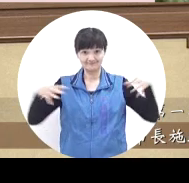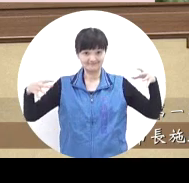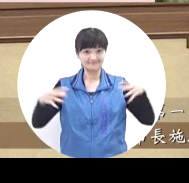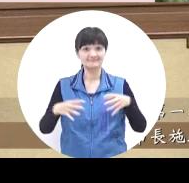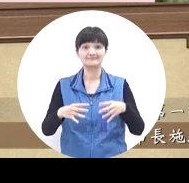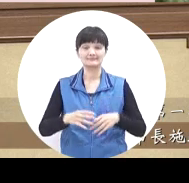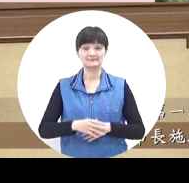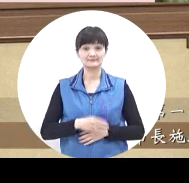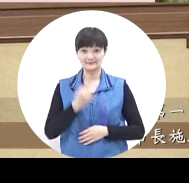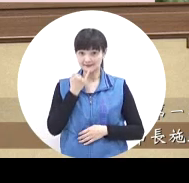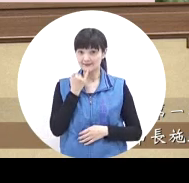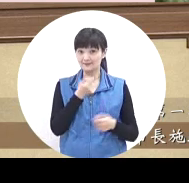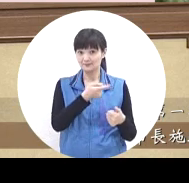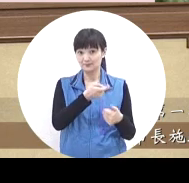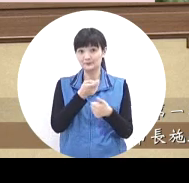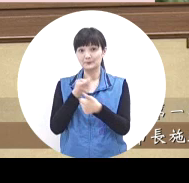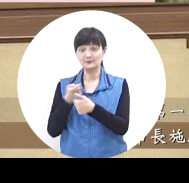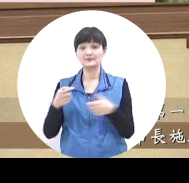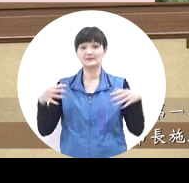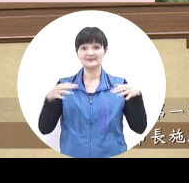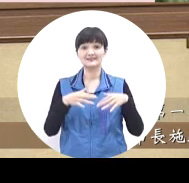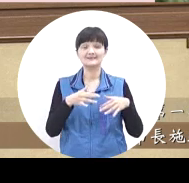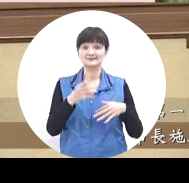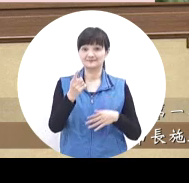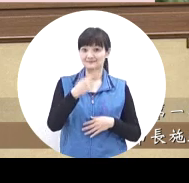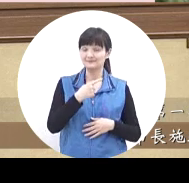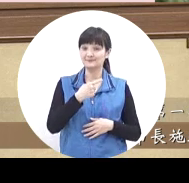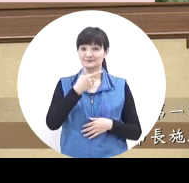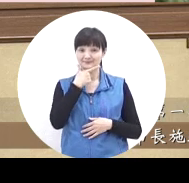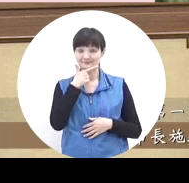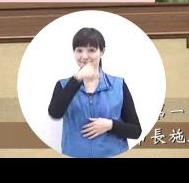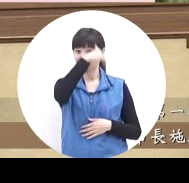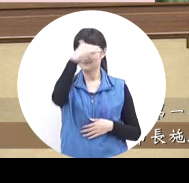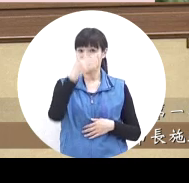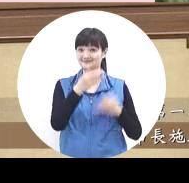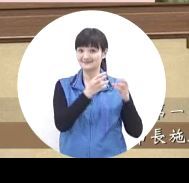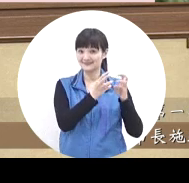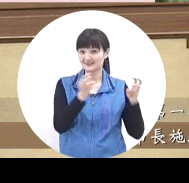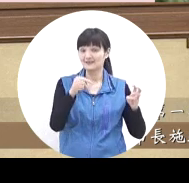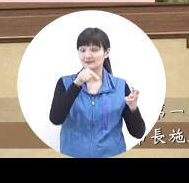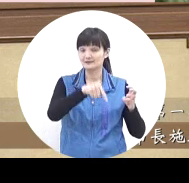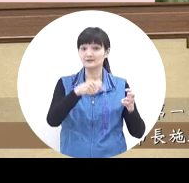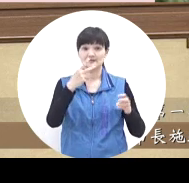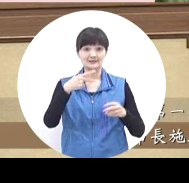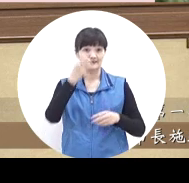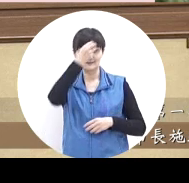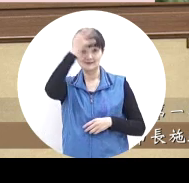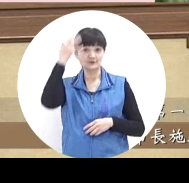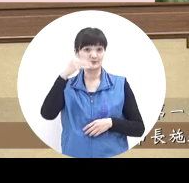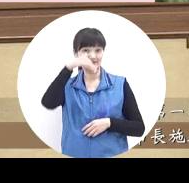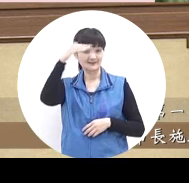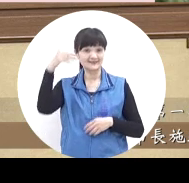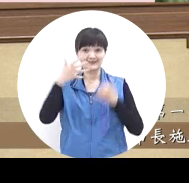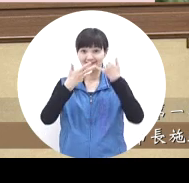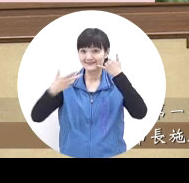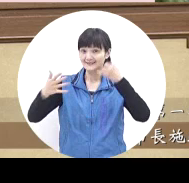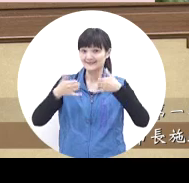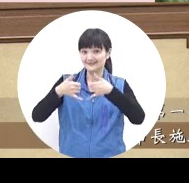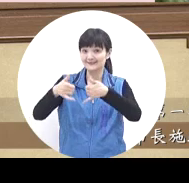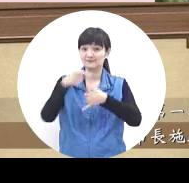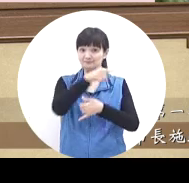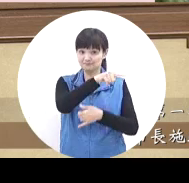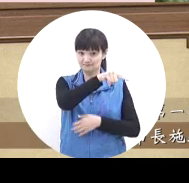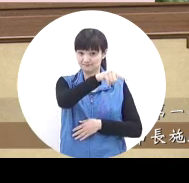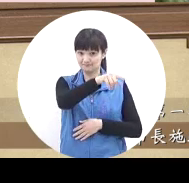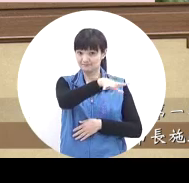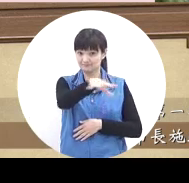动我们的微笑山线结合青春山海线跟淡蓝古道，让境内有丰富的山林资源